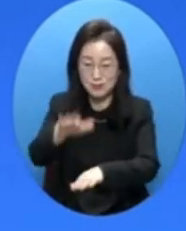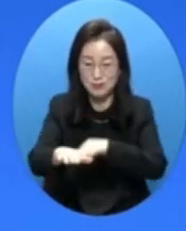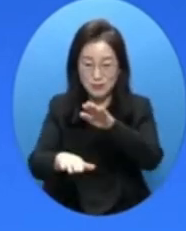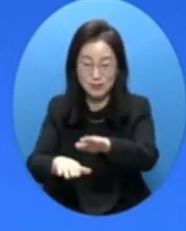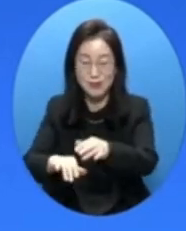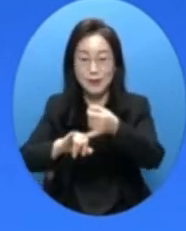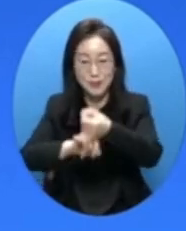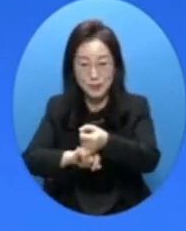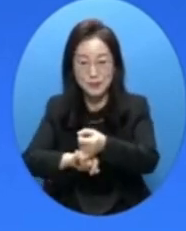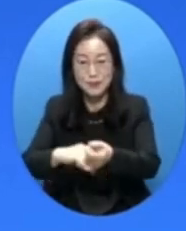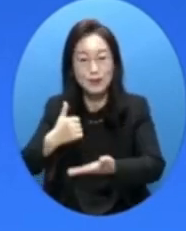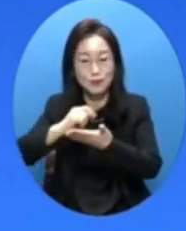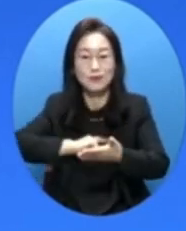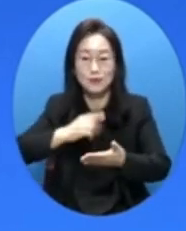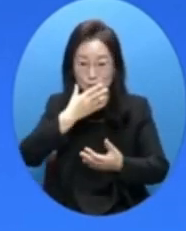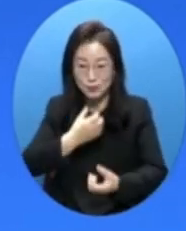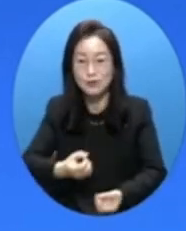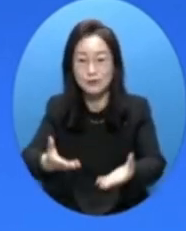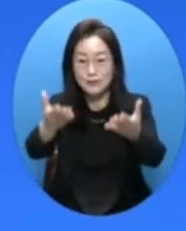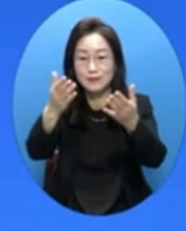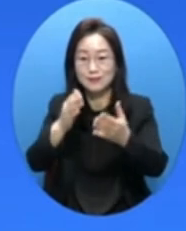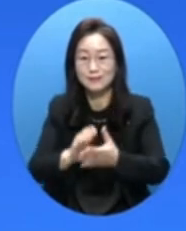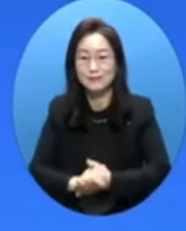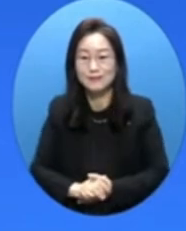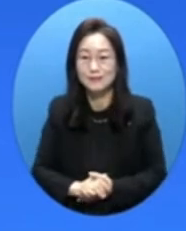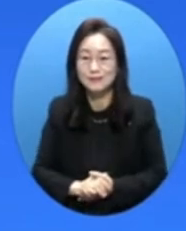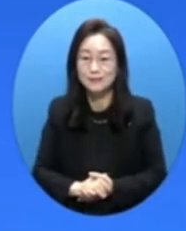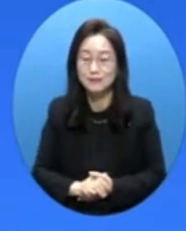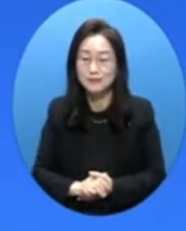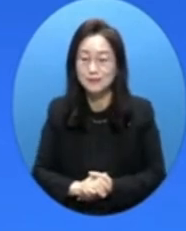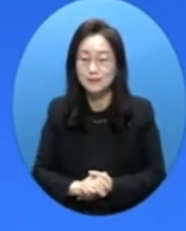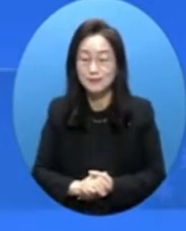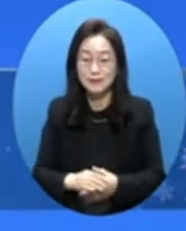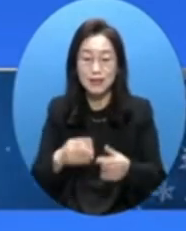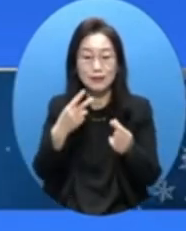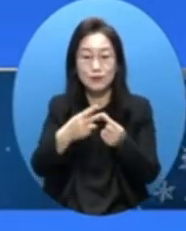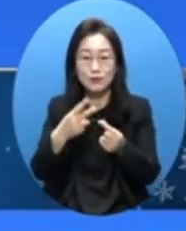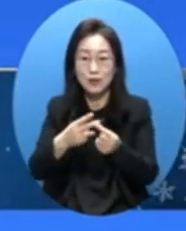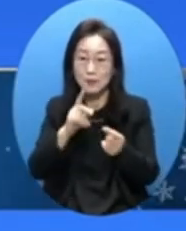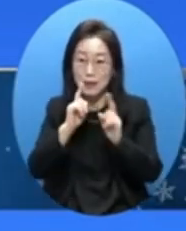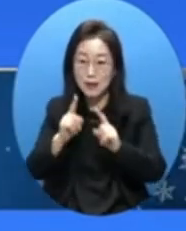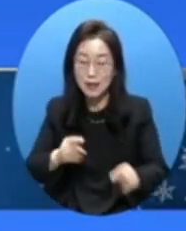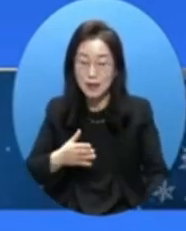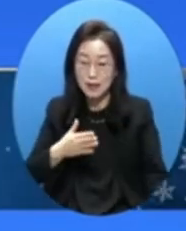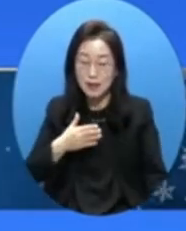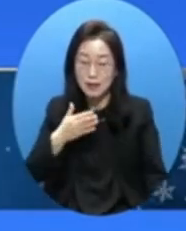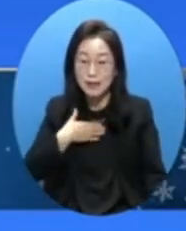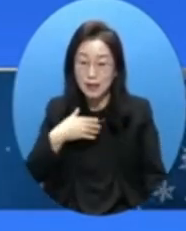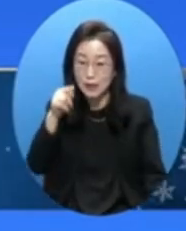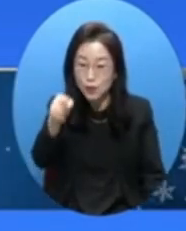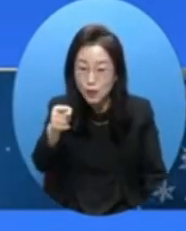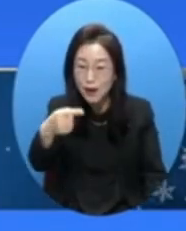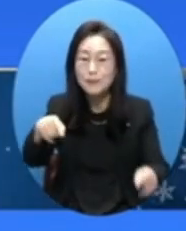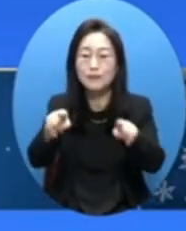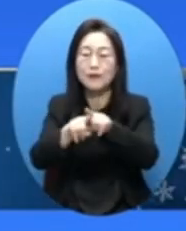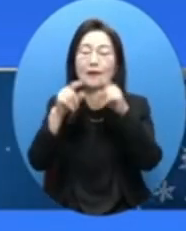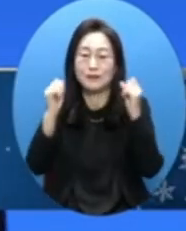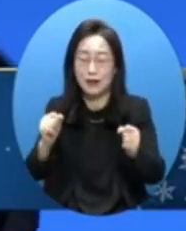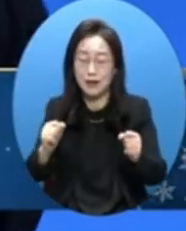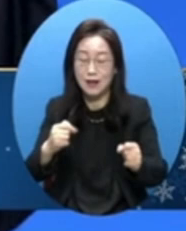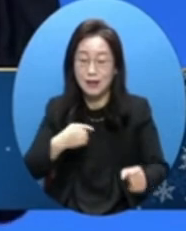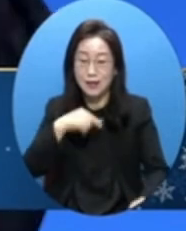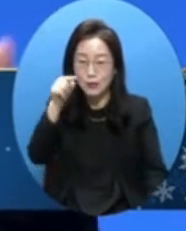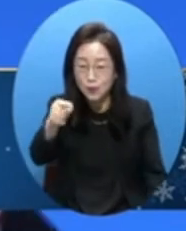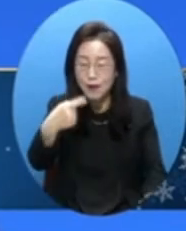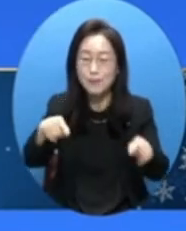전진 나가시를 주님의 이름으로 축원합니다. 둘째로 이렇게 말씀하십니다. 내가 너와 함께하리라. 내가